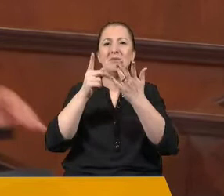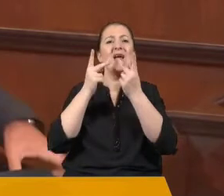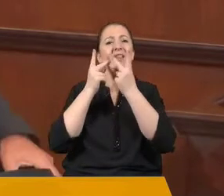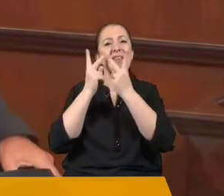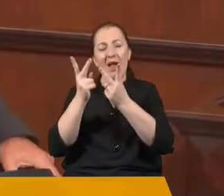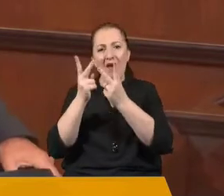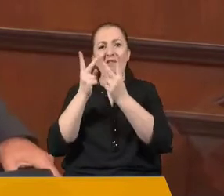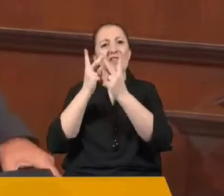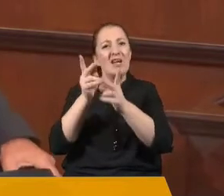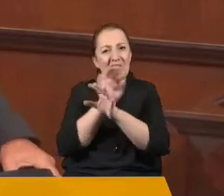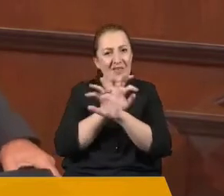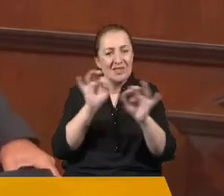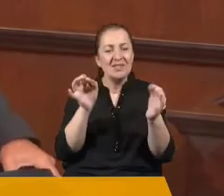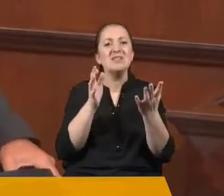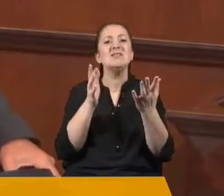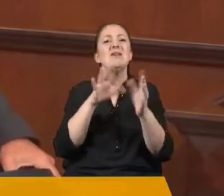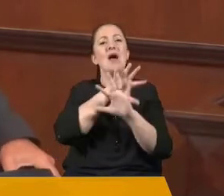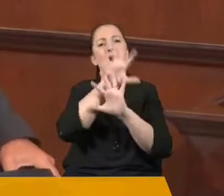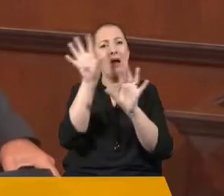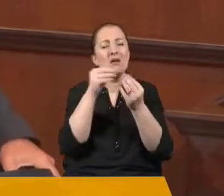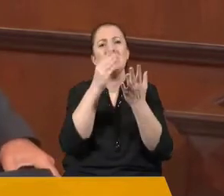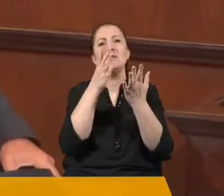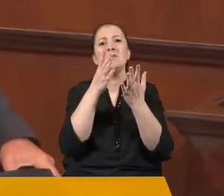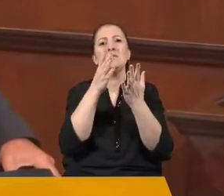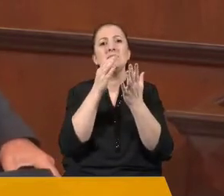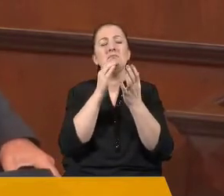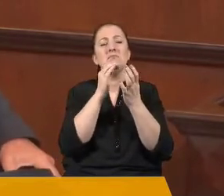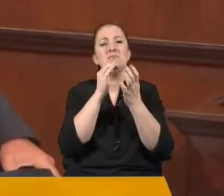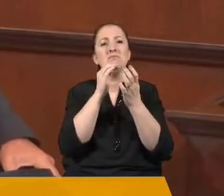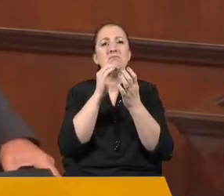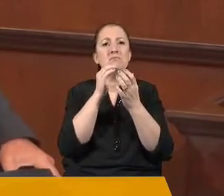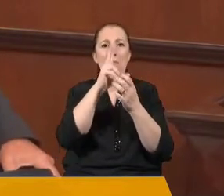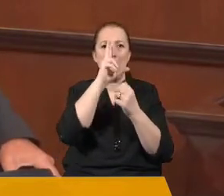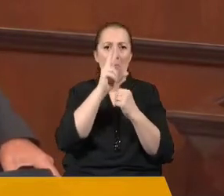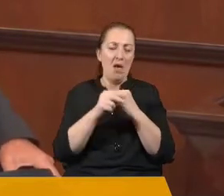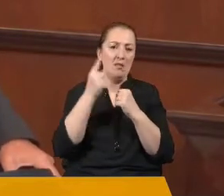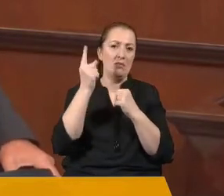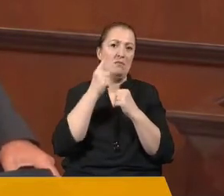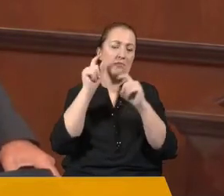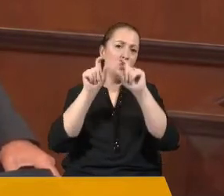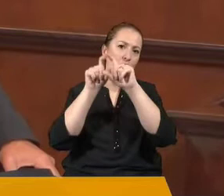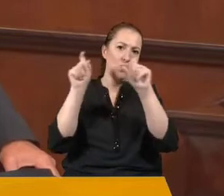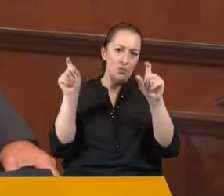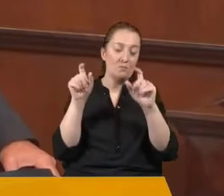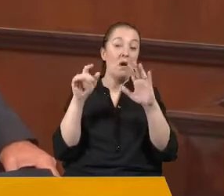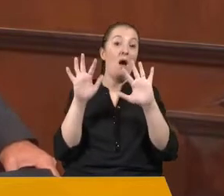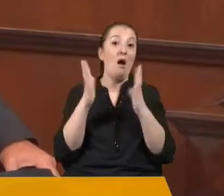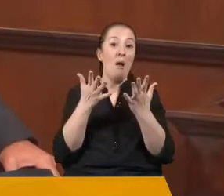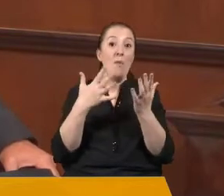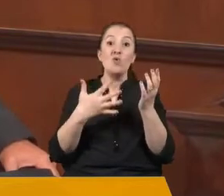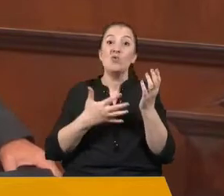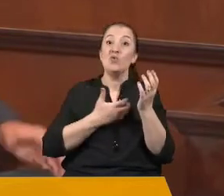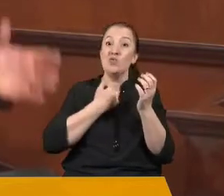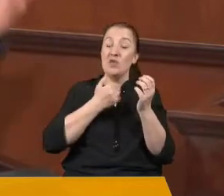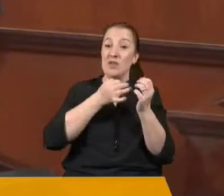herkesin takdirini kazanmış bir kurum. Ama üzülerek ifade etmek